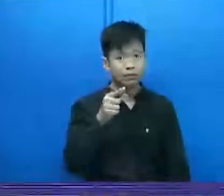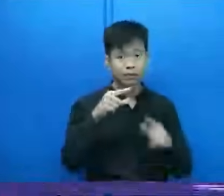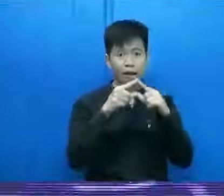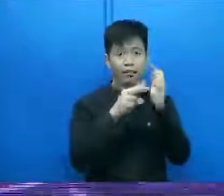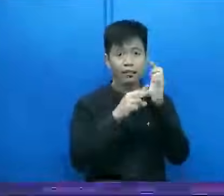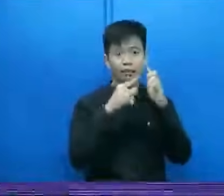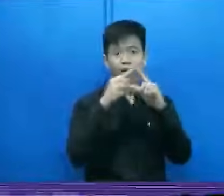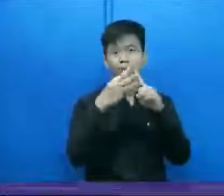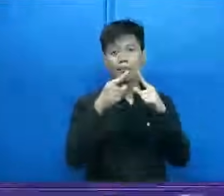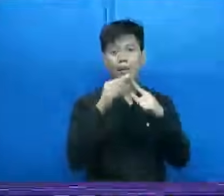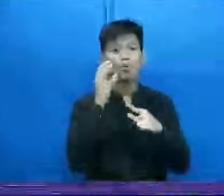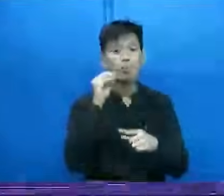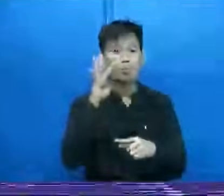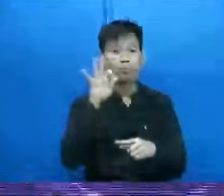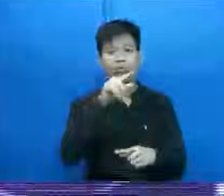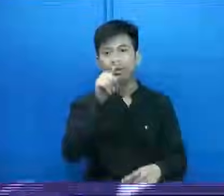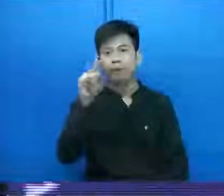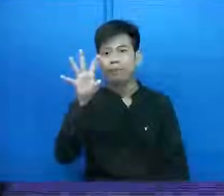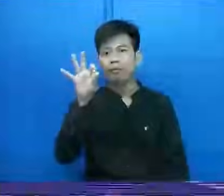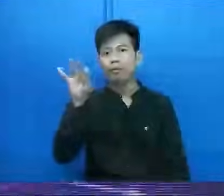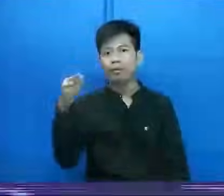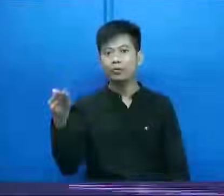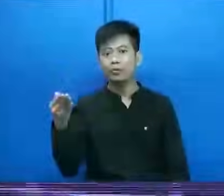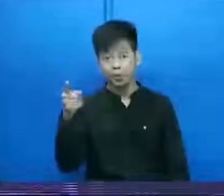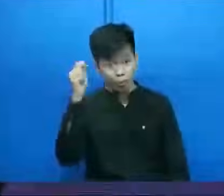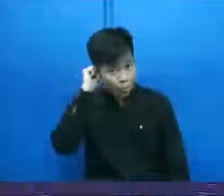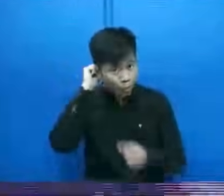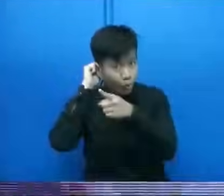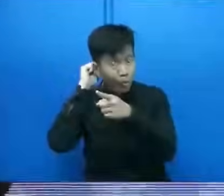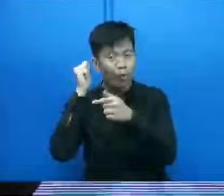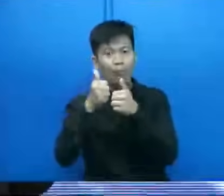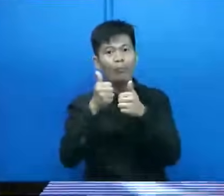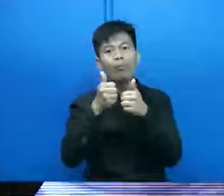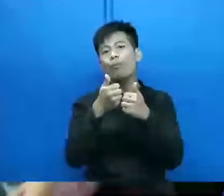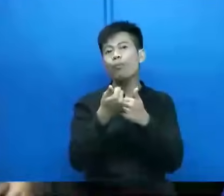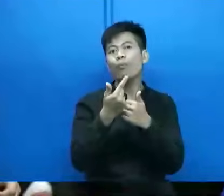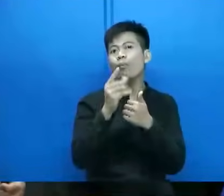An-naba. Usia 40 sampai 50 ribu. Baik,